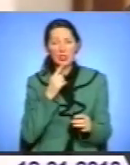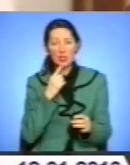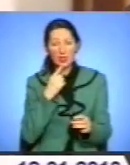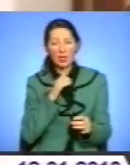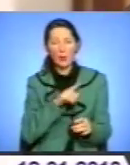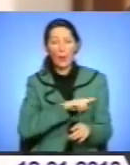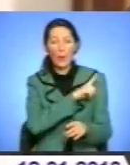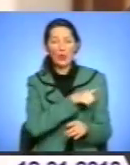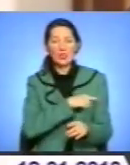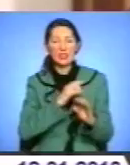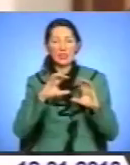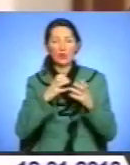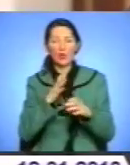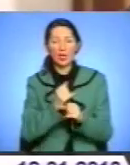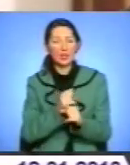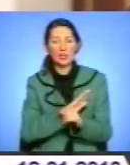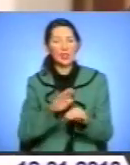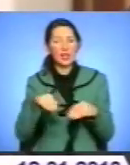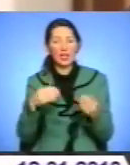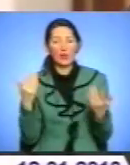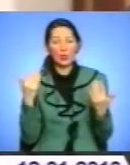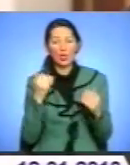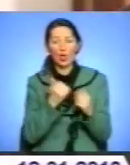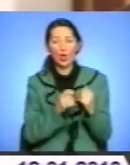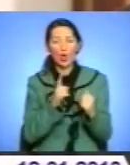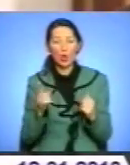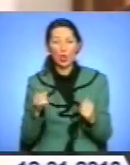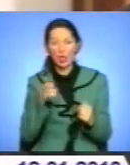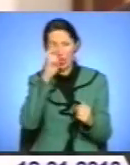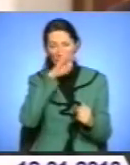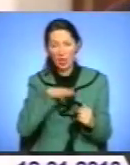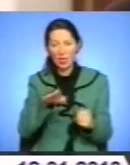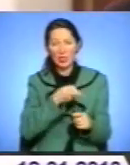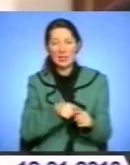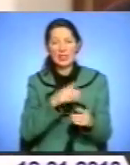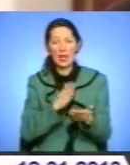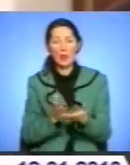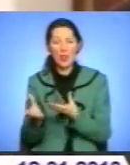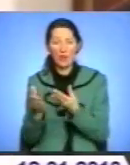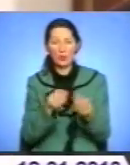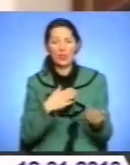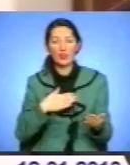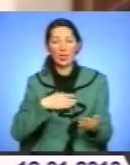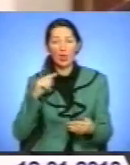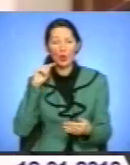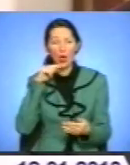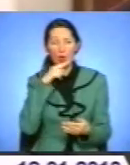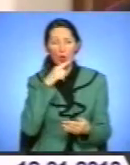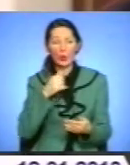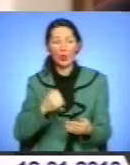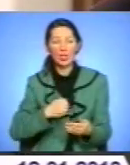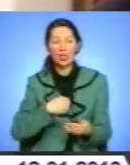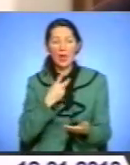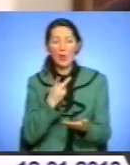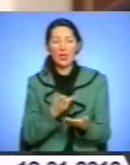дає перепочити жодній країні. Це об'єктивно має негативний вплив і на нашу економіку. На жаль,